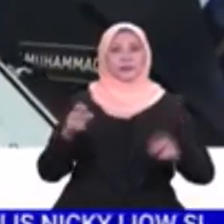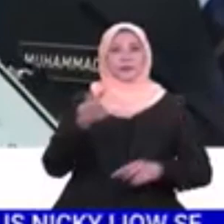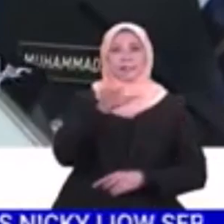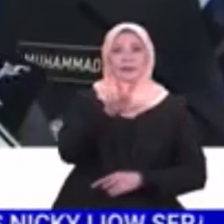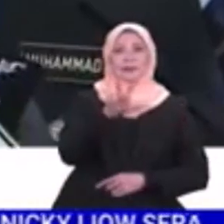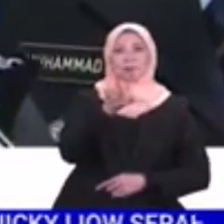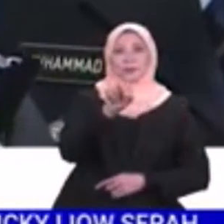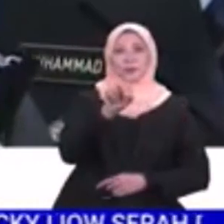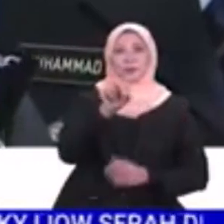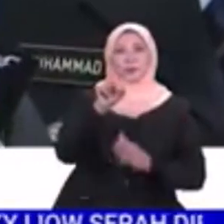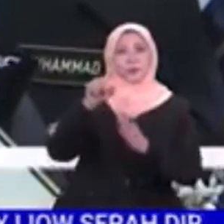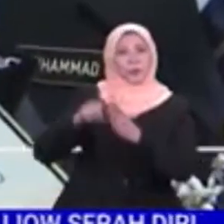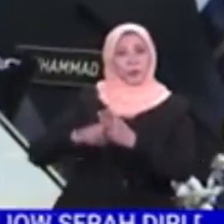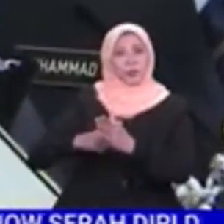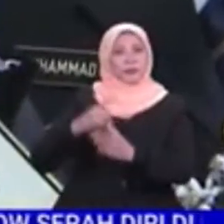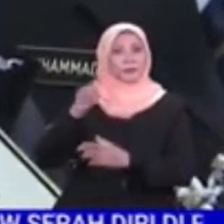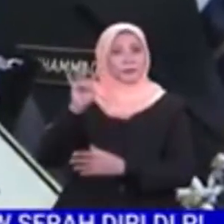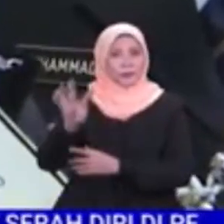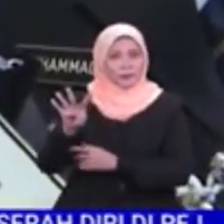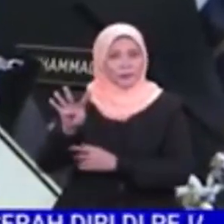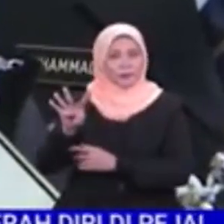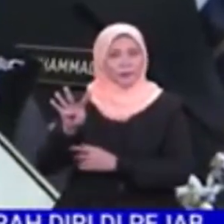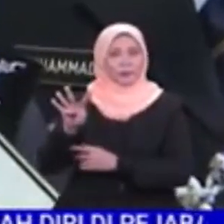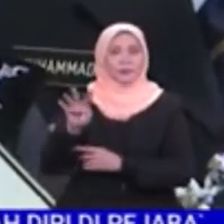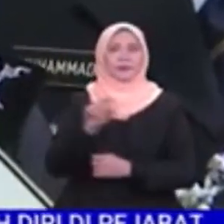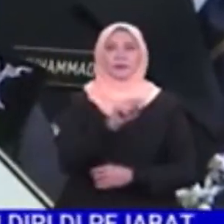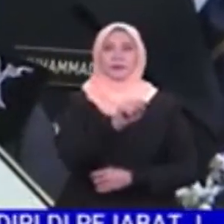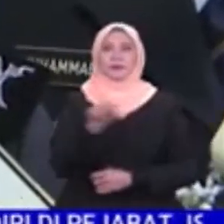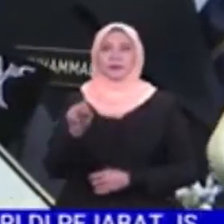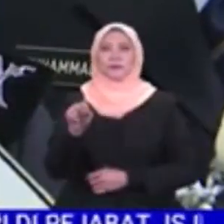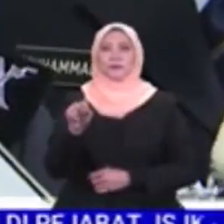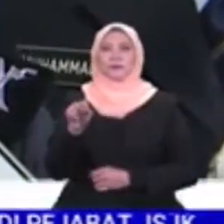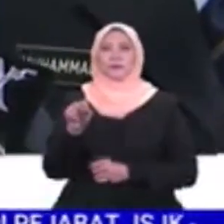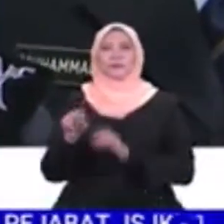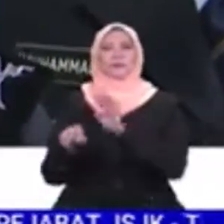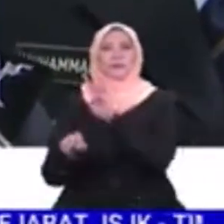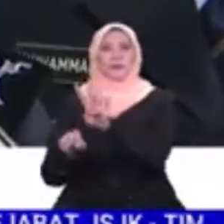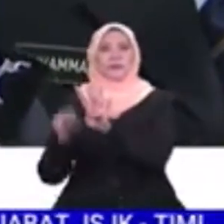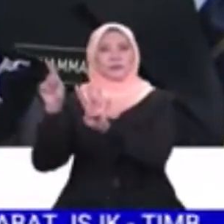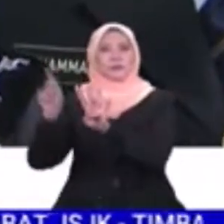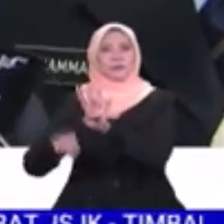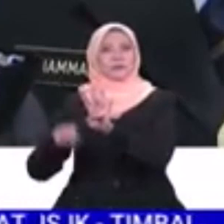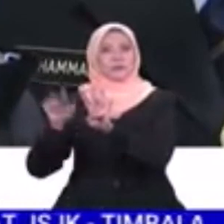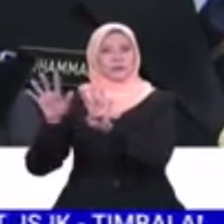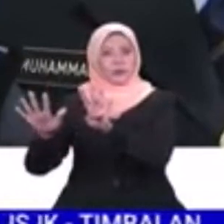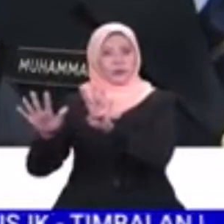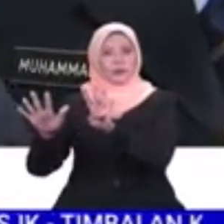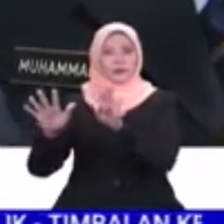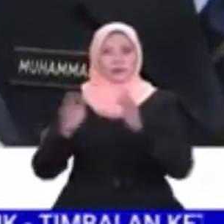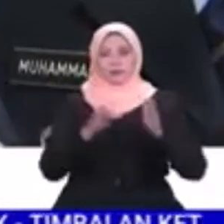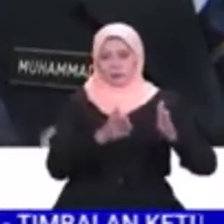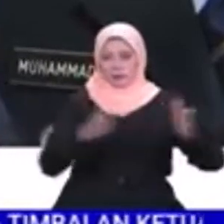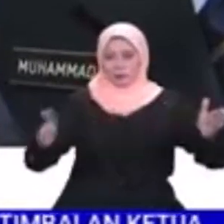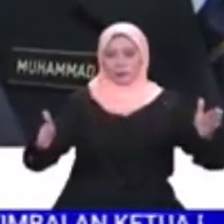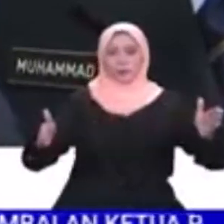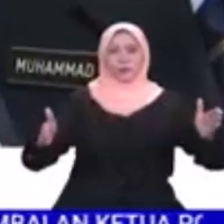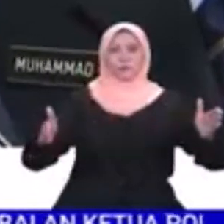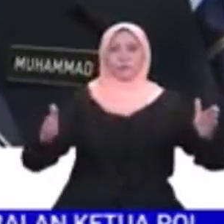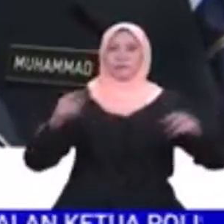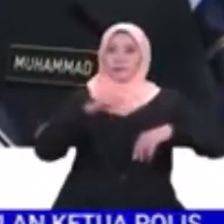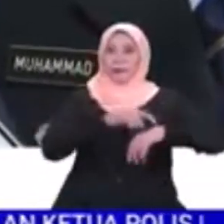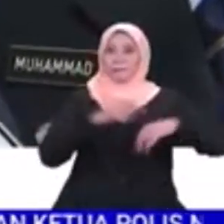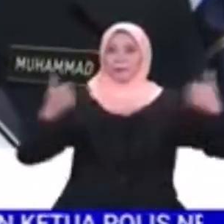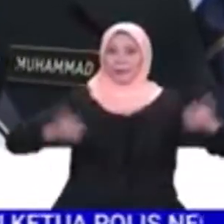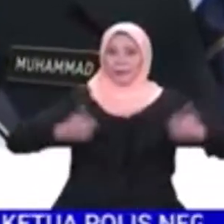30 hari bulan April sehinggalah 4 Mei. Itulah tempoh untuk musim perayaan. Jadi